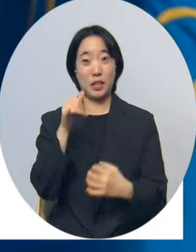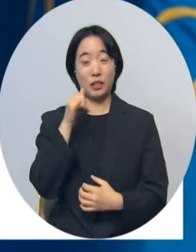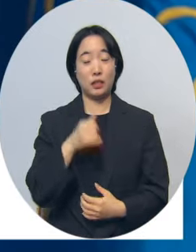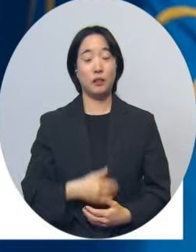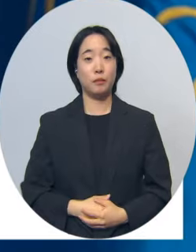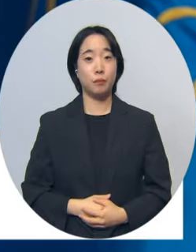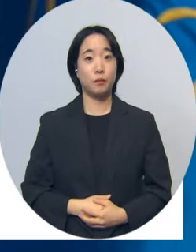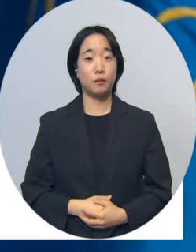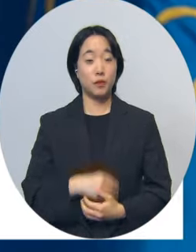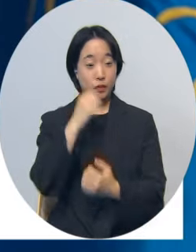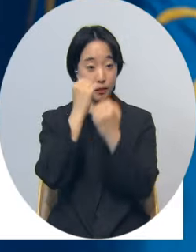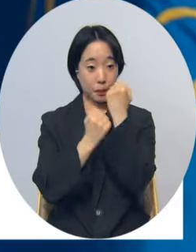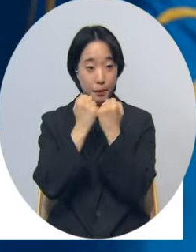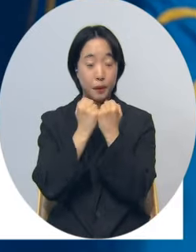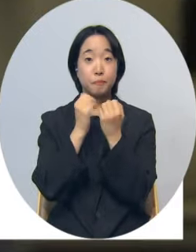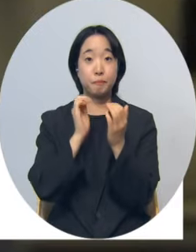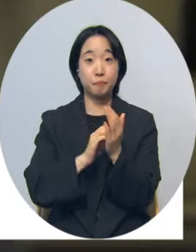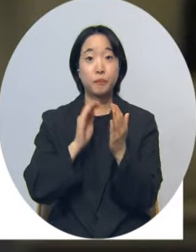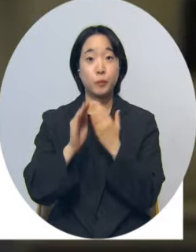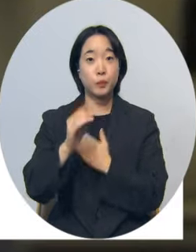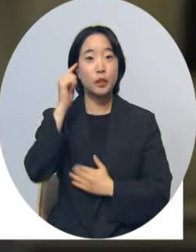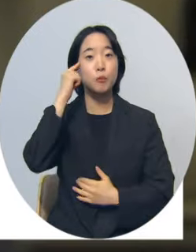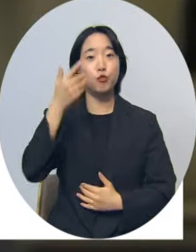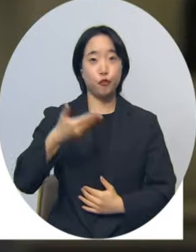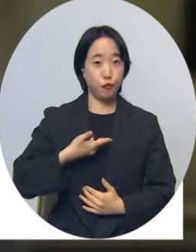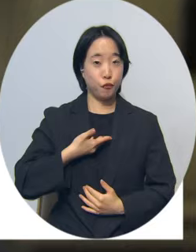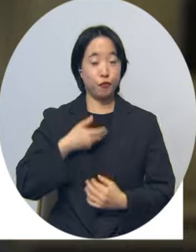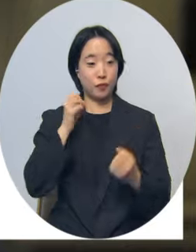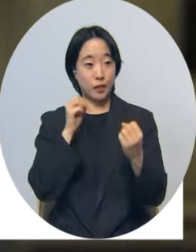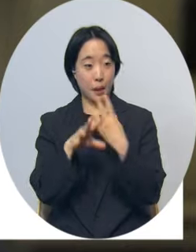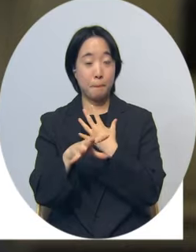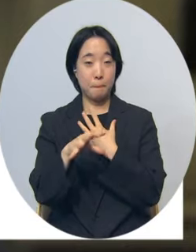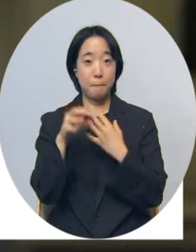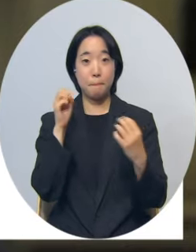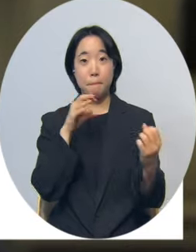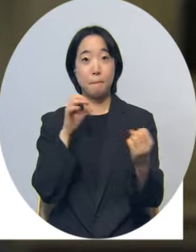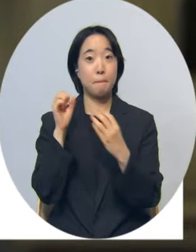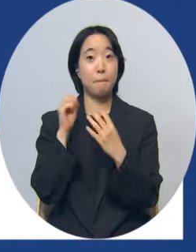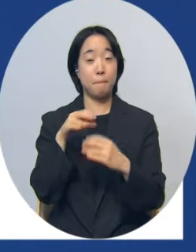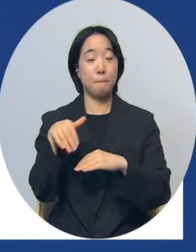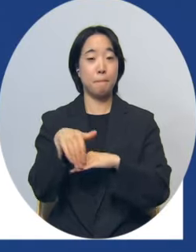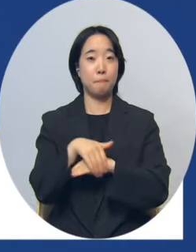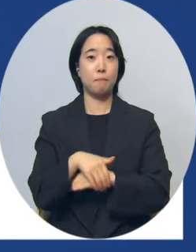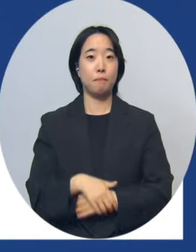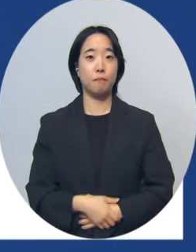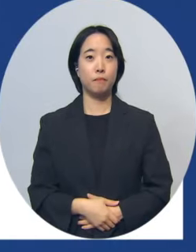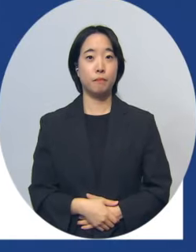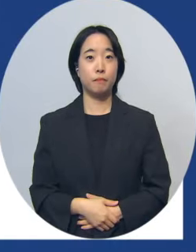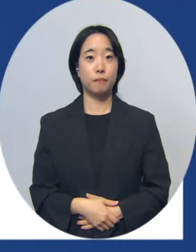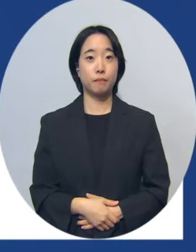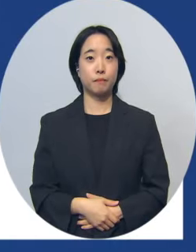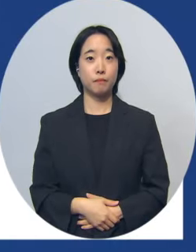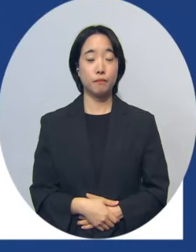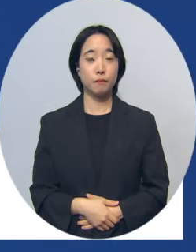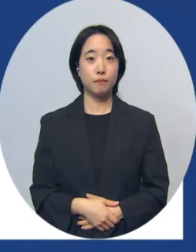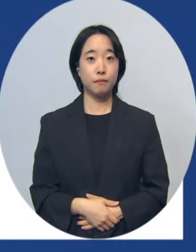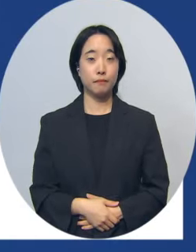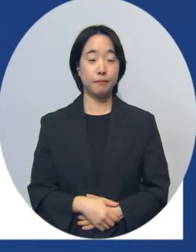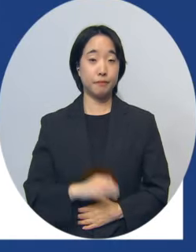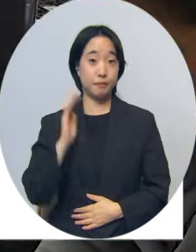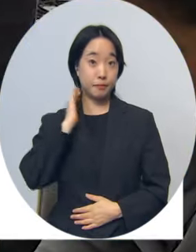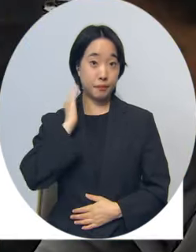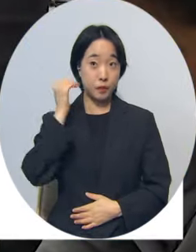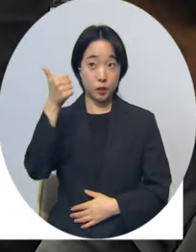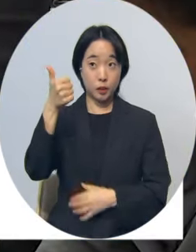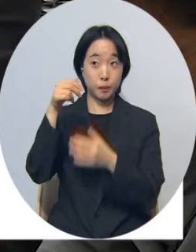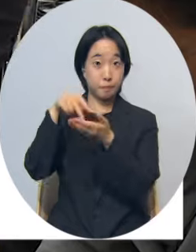그치지 않고 언론과의 질의응답을 통해 국민과 소통 행보를 이어간다는 의미를 강조한 것으로 보입니다. 대통령실